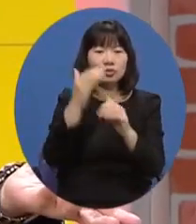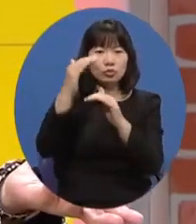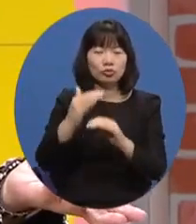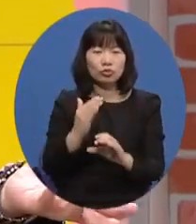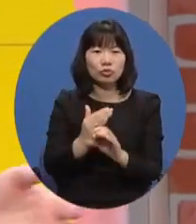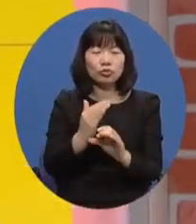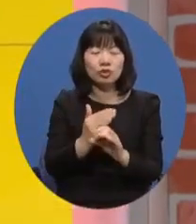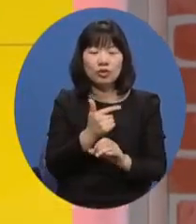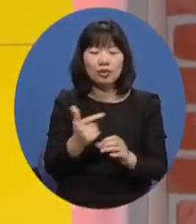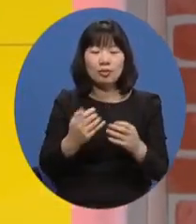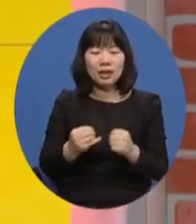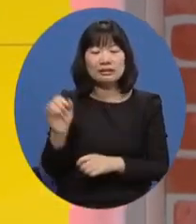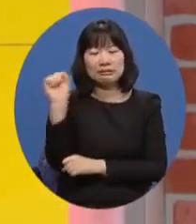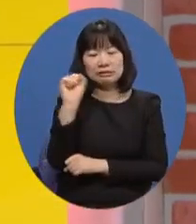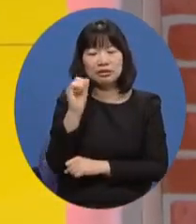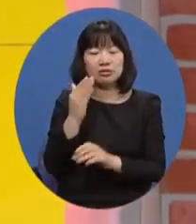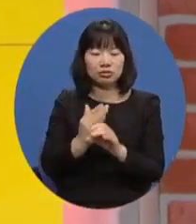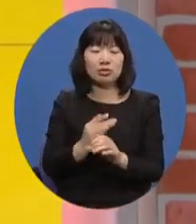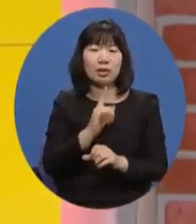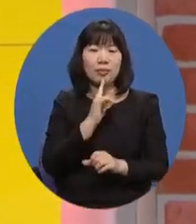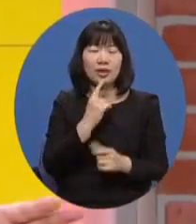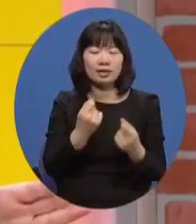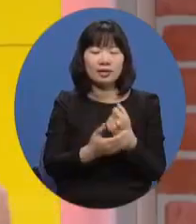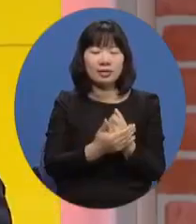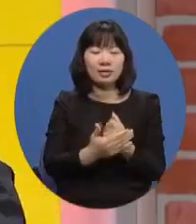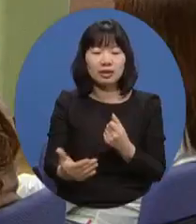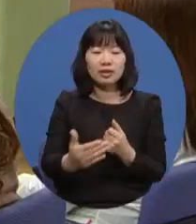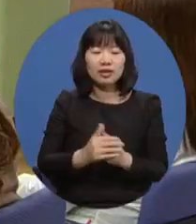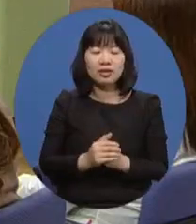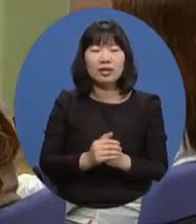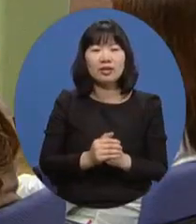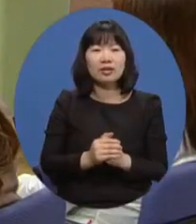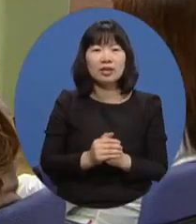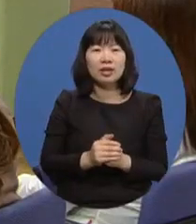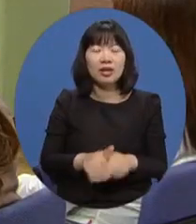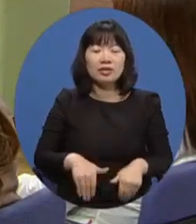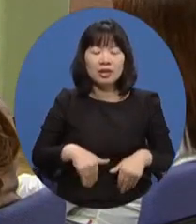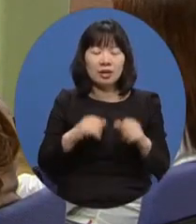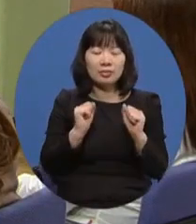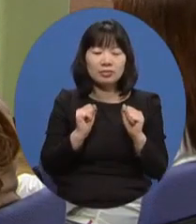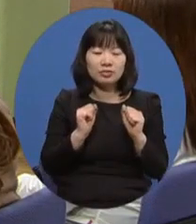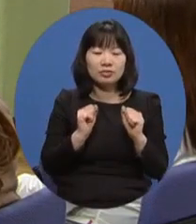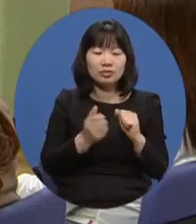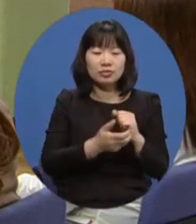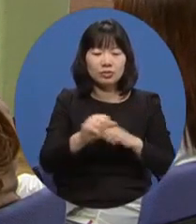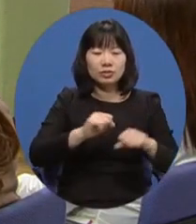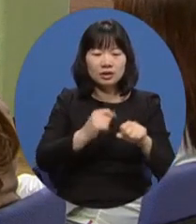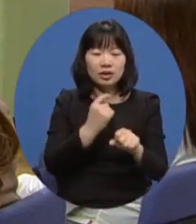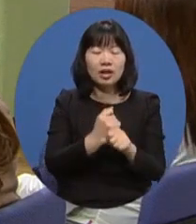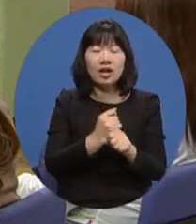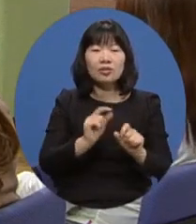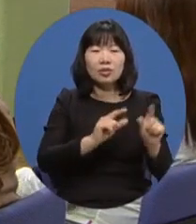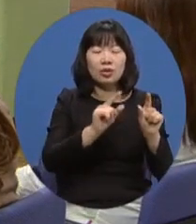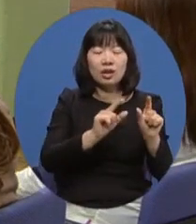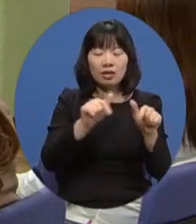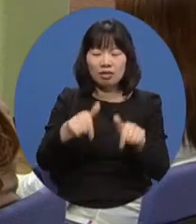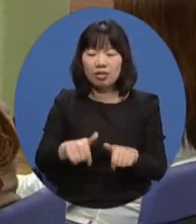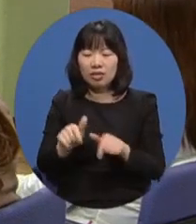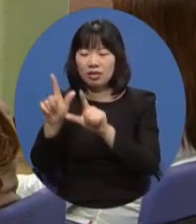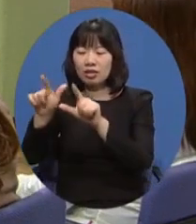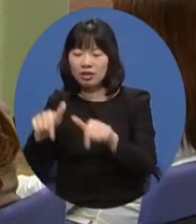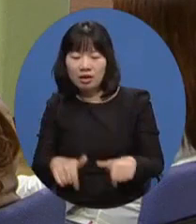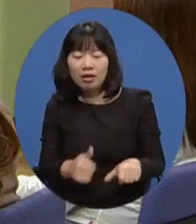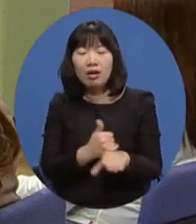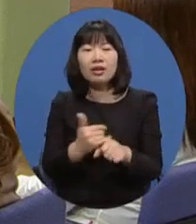와중에도 너무 많이 흔들리는 거죠. 그러니까 이제 동서로 움직이든가 남북으로 움직여줘야 되는데 동으로 갔다가 남으로 갔다가 북으로